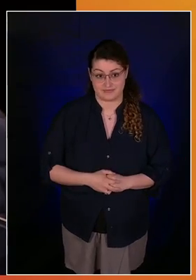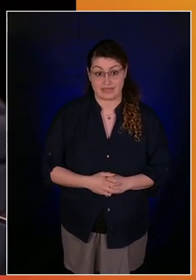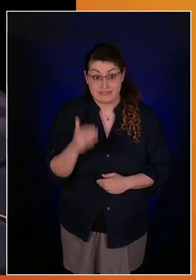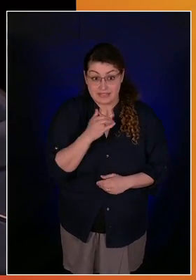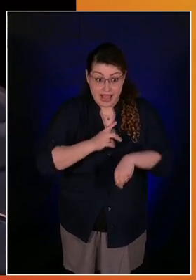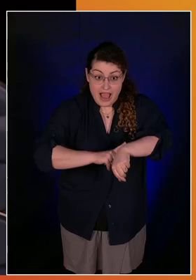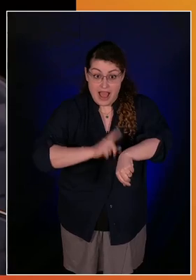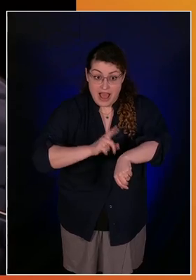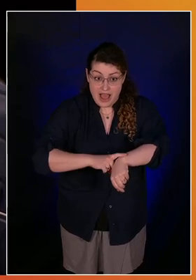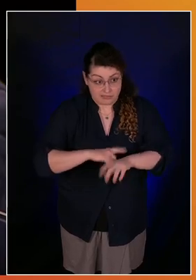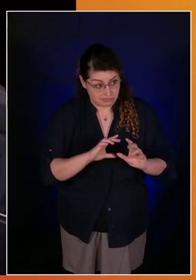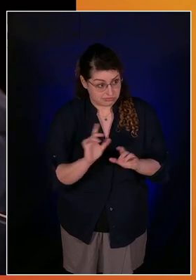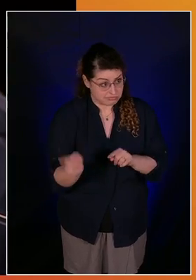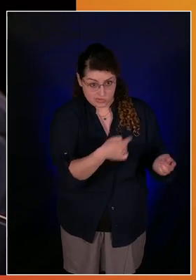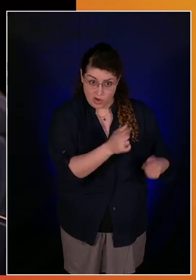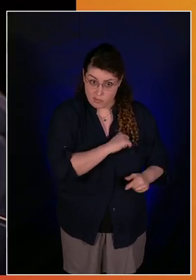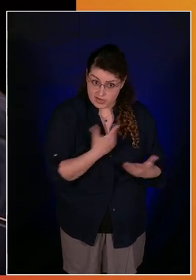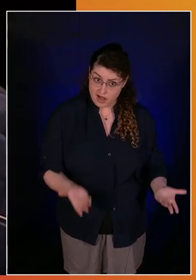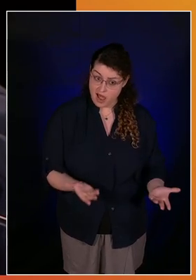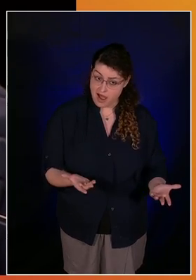vite ils sont regarde à vue les camarades